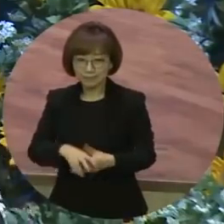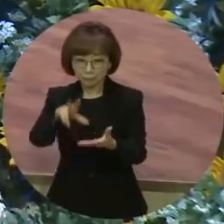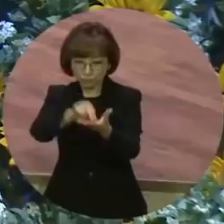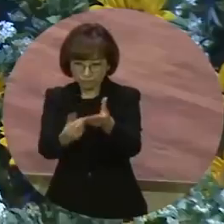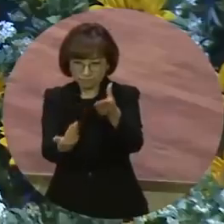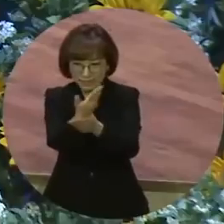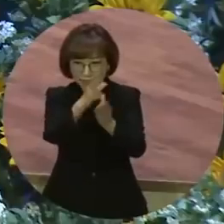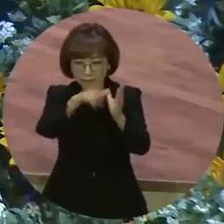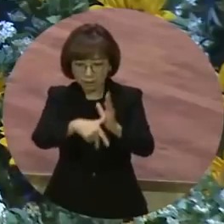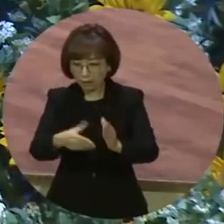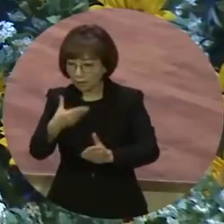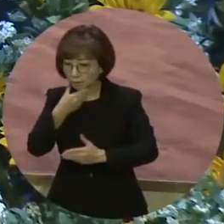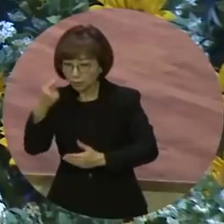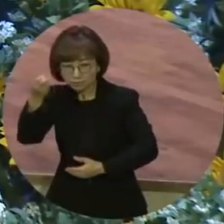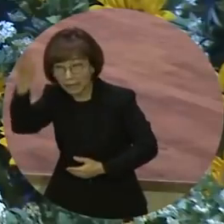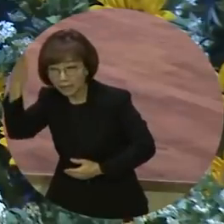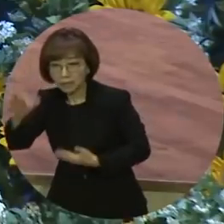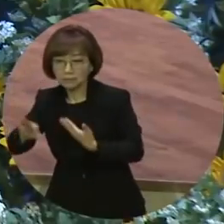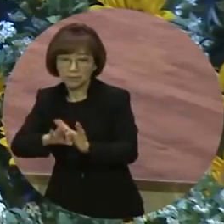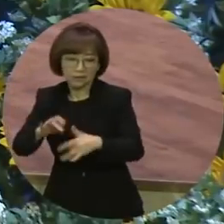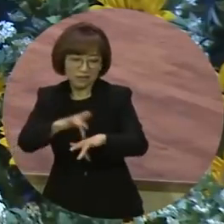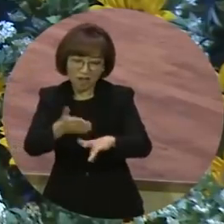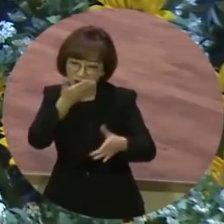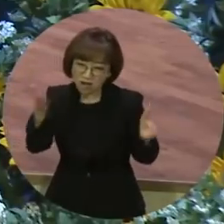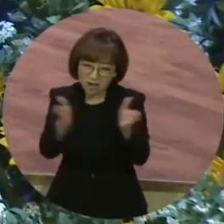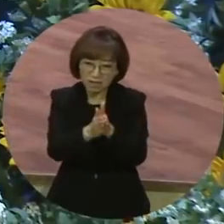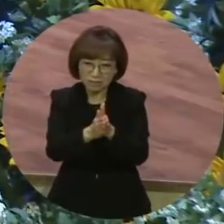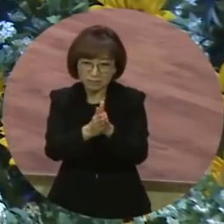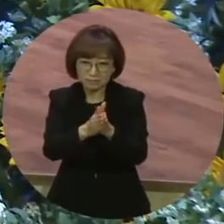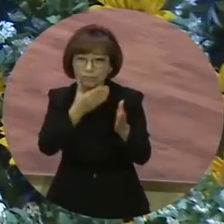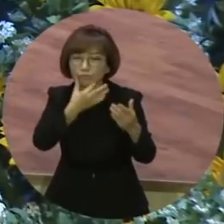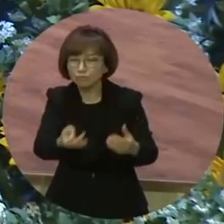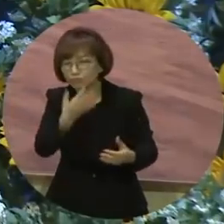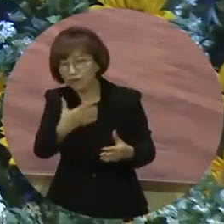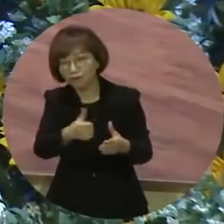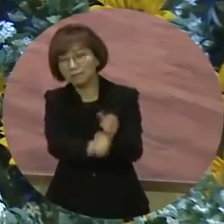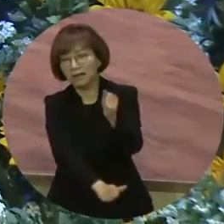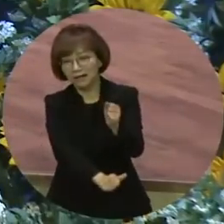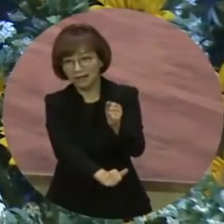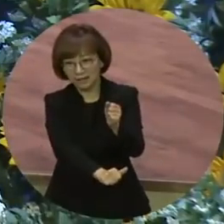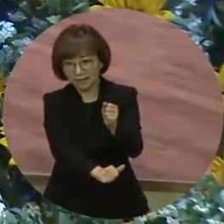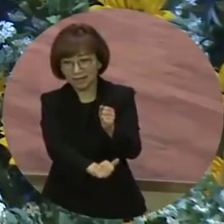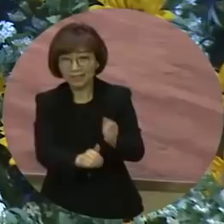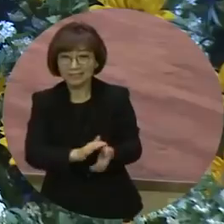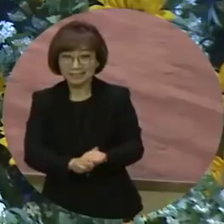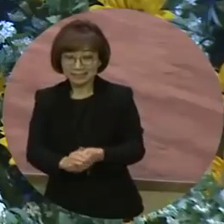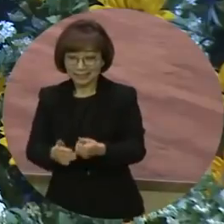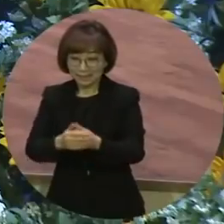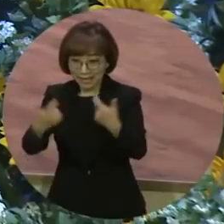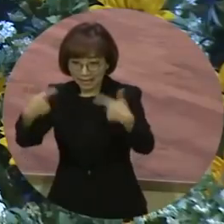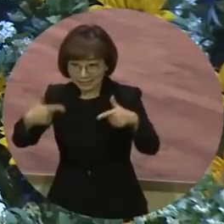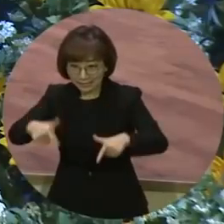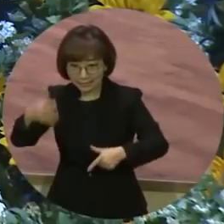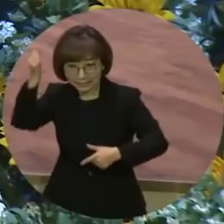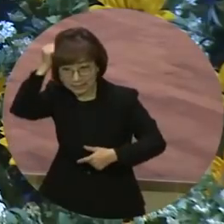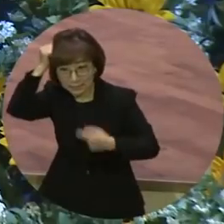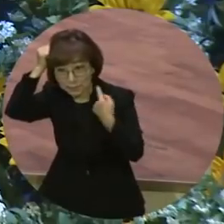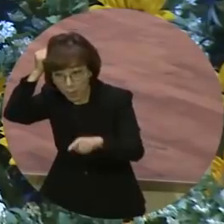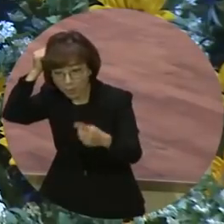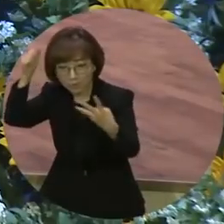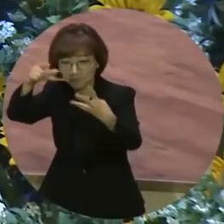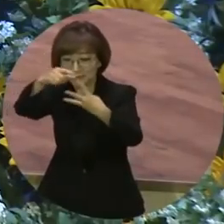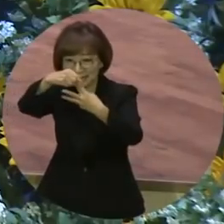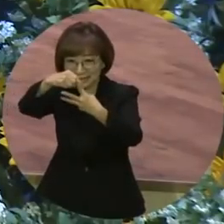사단에 속아서 불행한 삶을 살게 됩니다. 그래서 우리는 이 오직 그리스도, 오직 하나님